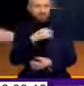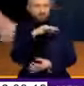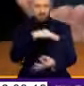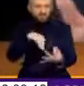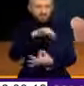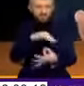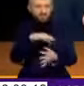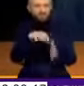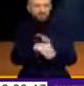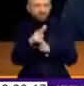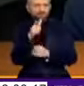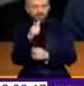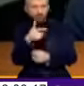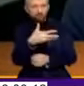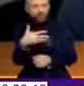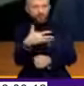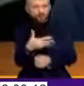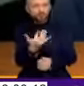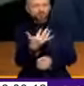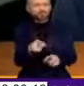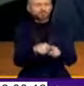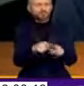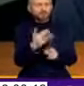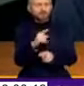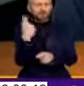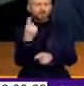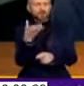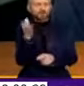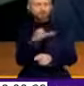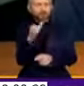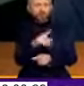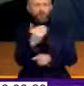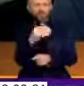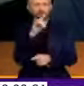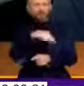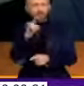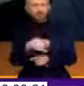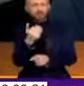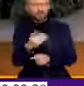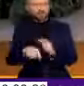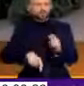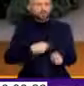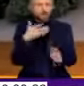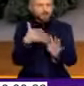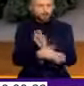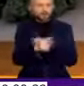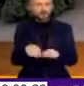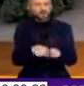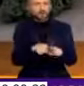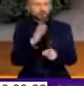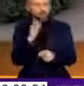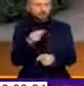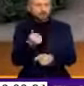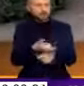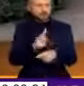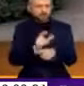цій сталінці чи хрущовці, то скільки вона лічильників вона не поставила, з її вікнами, з її втратами, вона все одно буде платити будинку,